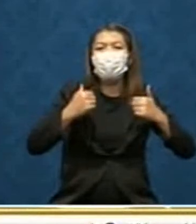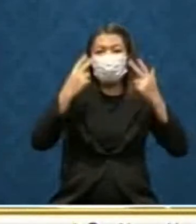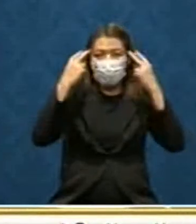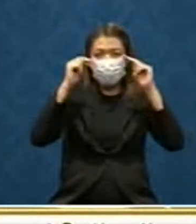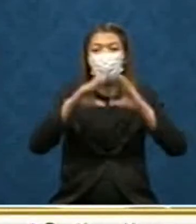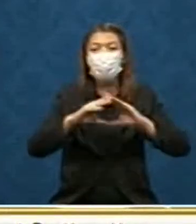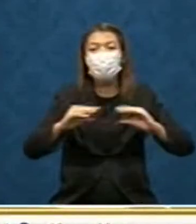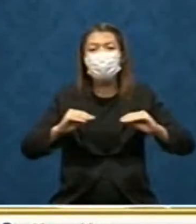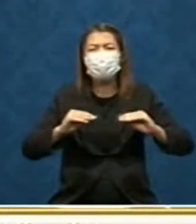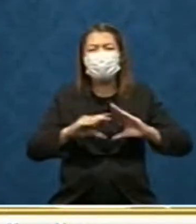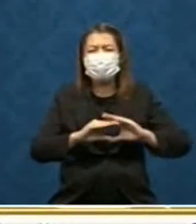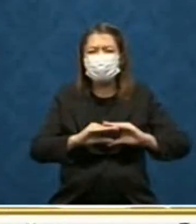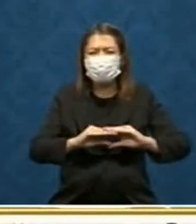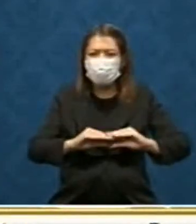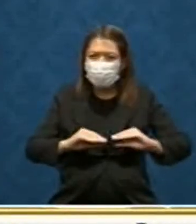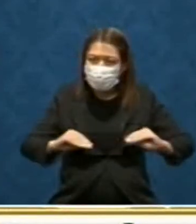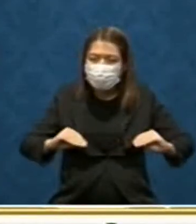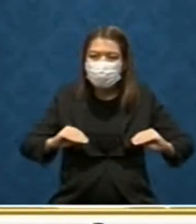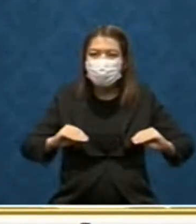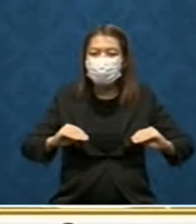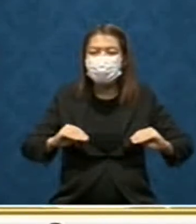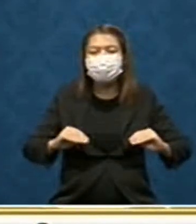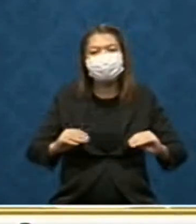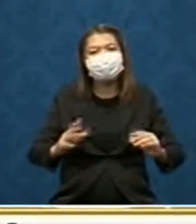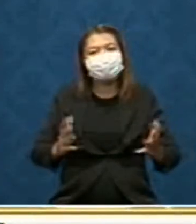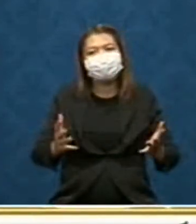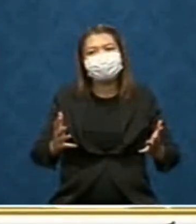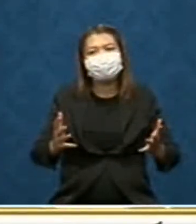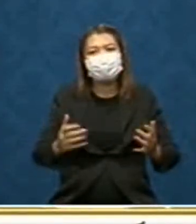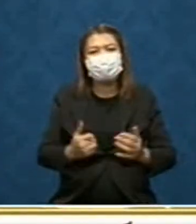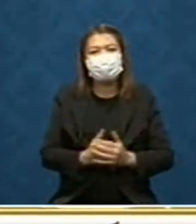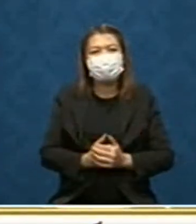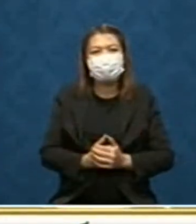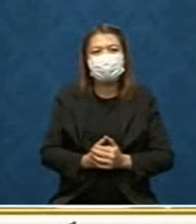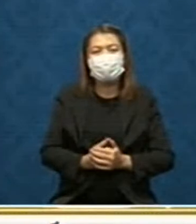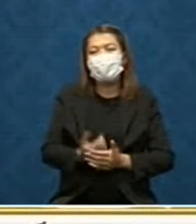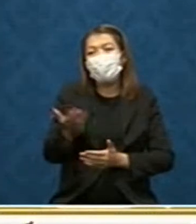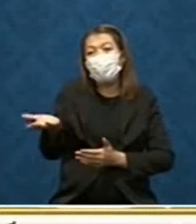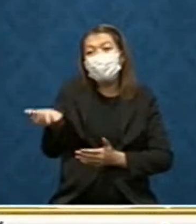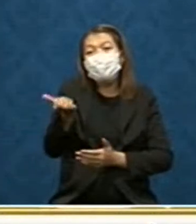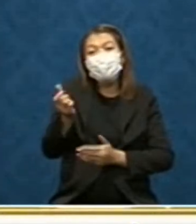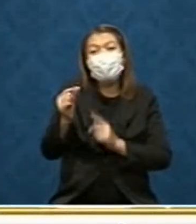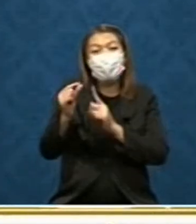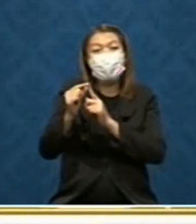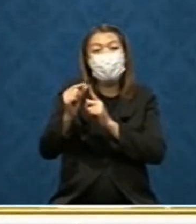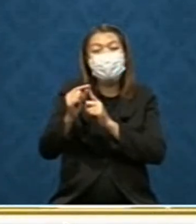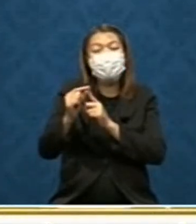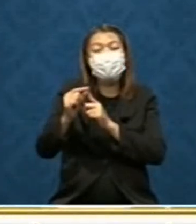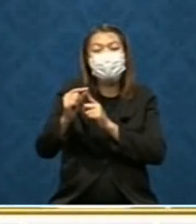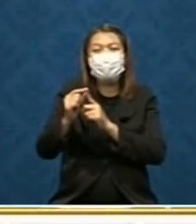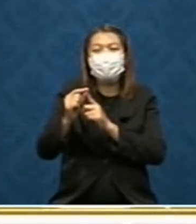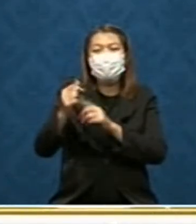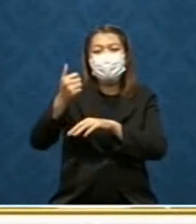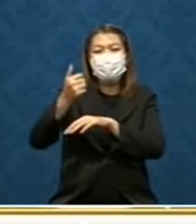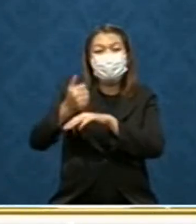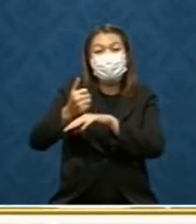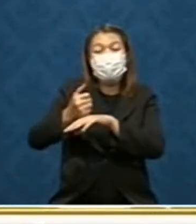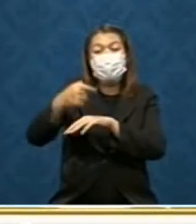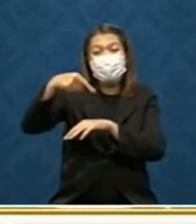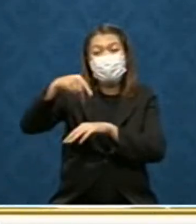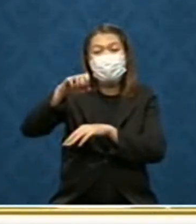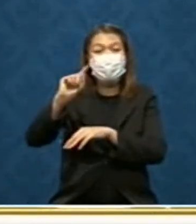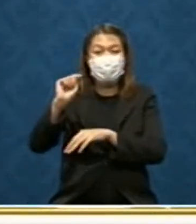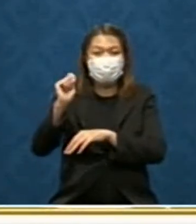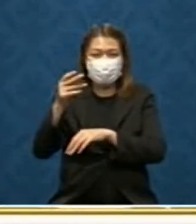ทำไมมัถึเงีบเป็ผาช้าทจิงก็ยืมคำคพี่ทาหน่อยพี่ทากบอกว่าเลือกคามสงบ